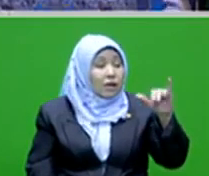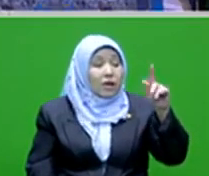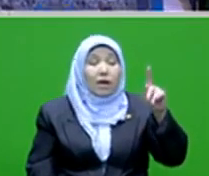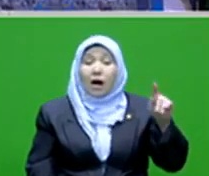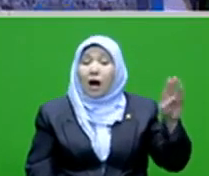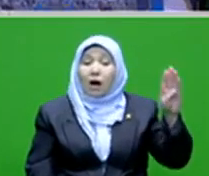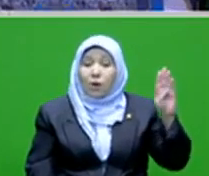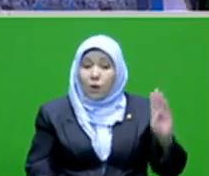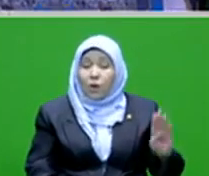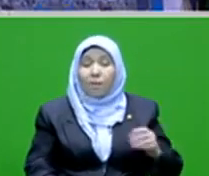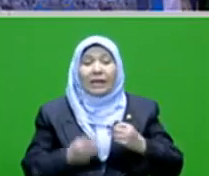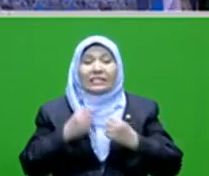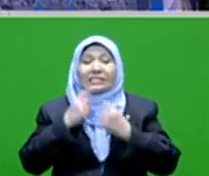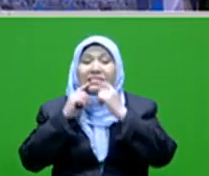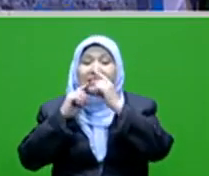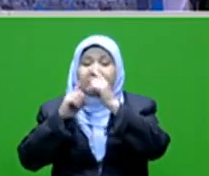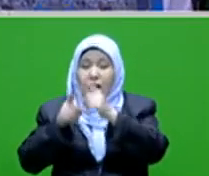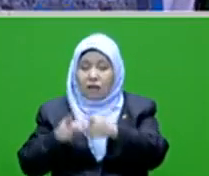innama